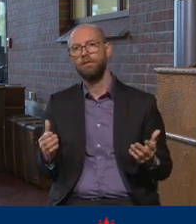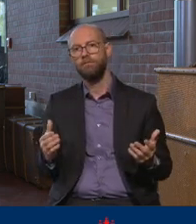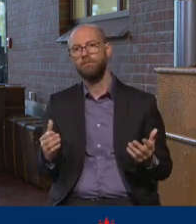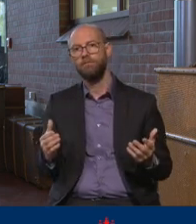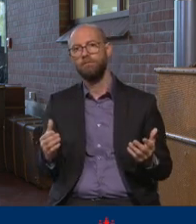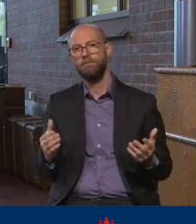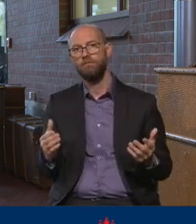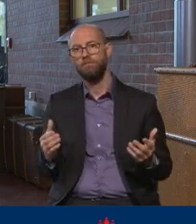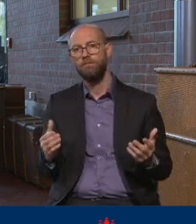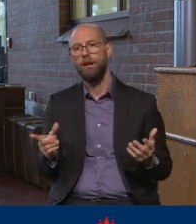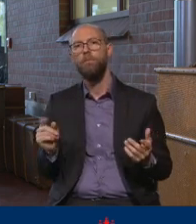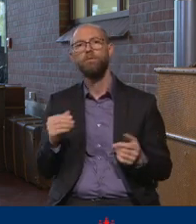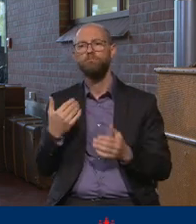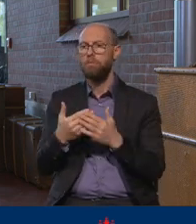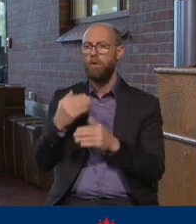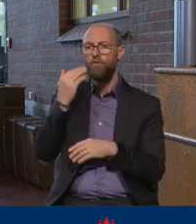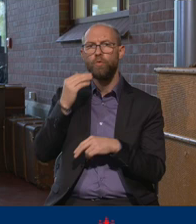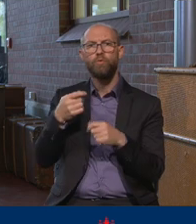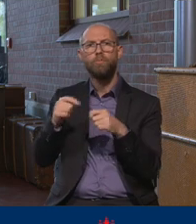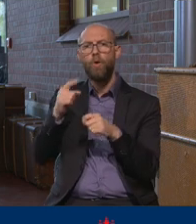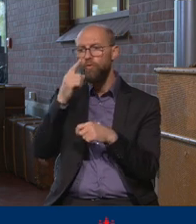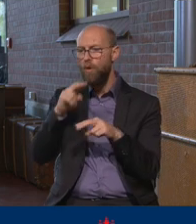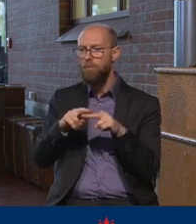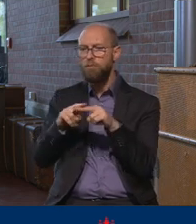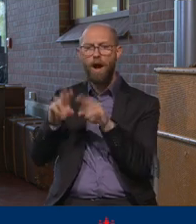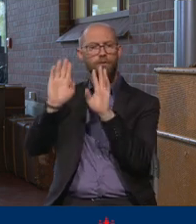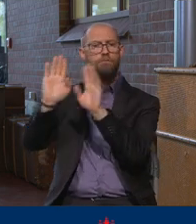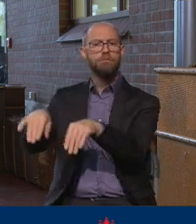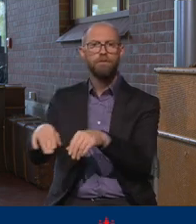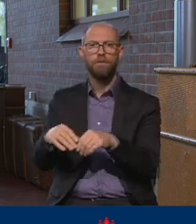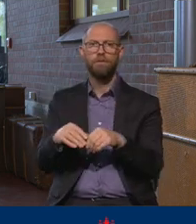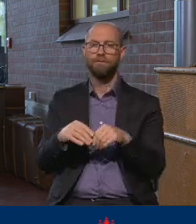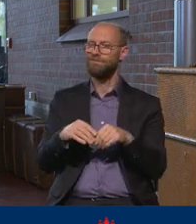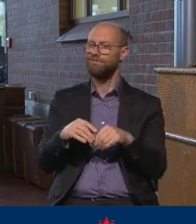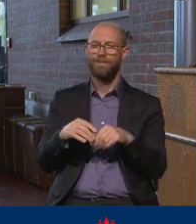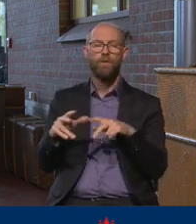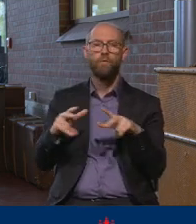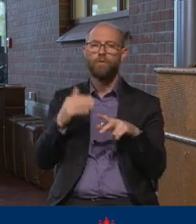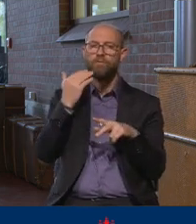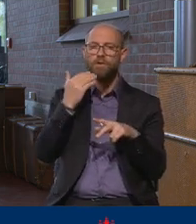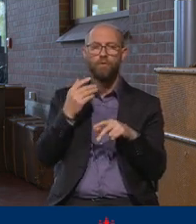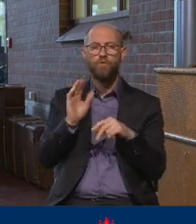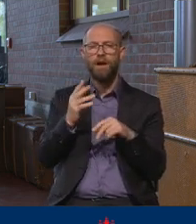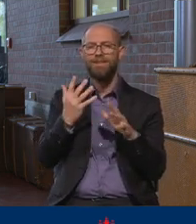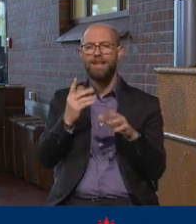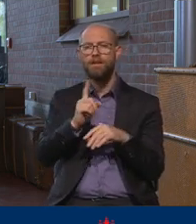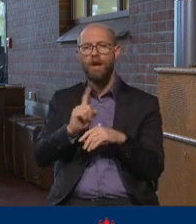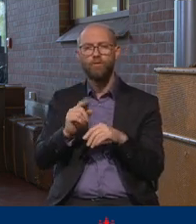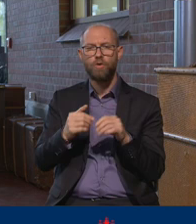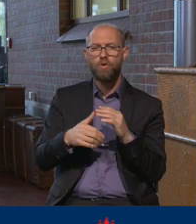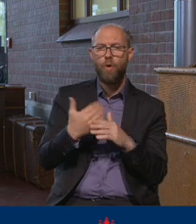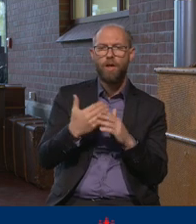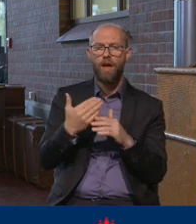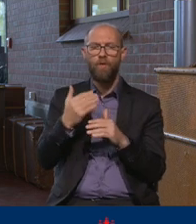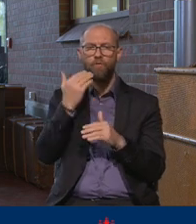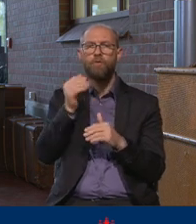dem markt allein überlassen und im zusammenspiel mit der wohnungswirtschaft zehntausende neue bezahlbare wohnung in hamburg